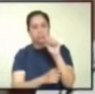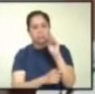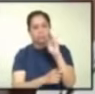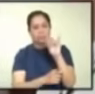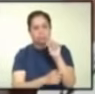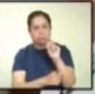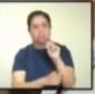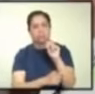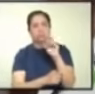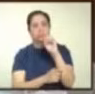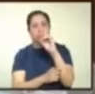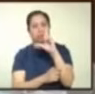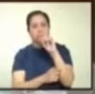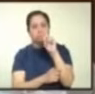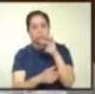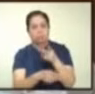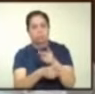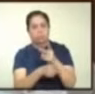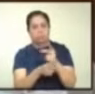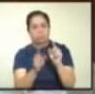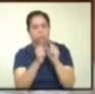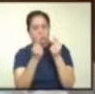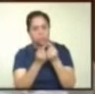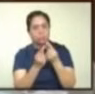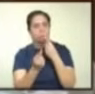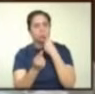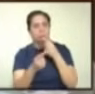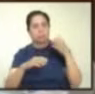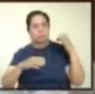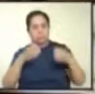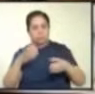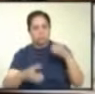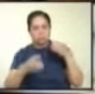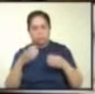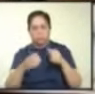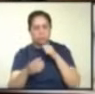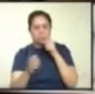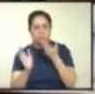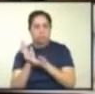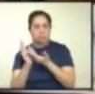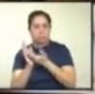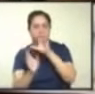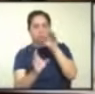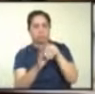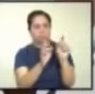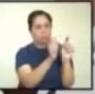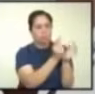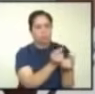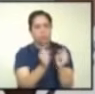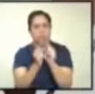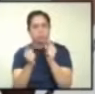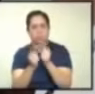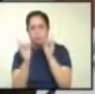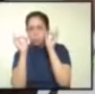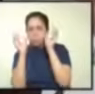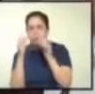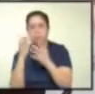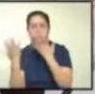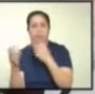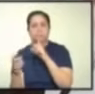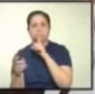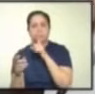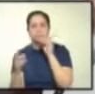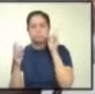Solano Patrol Groups. Ayon sa korte, hindi napatunayang may kinalaman ang dalawang grupo sa karumal-dumal na